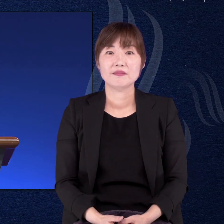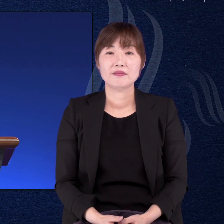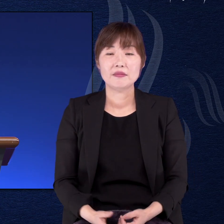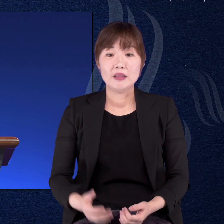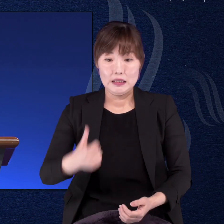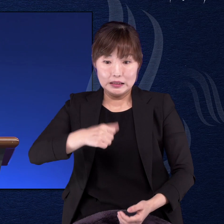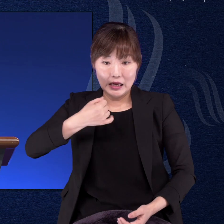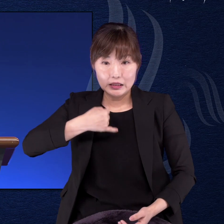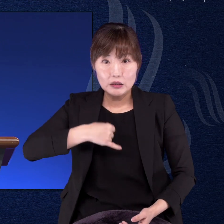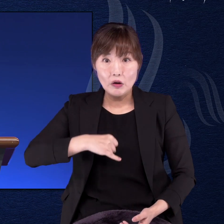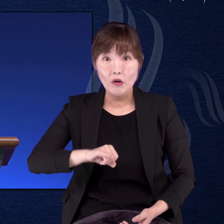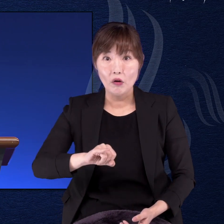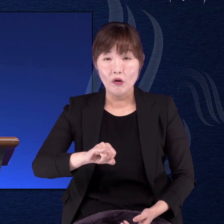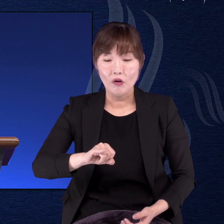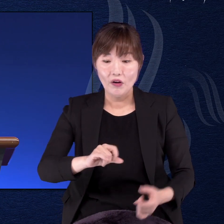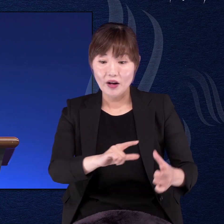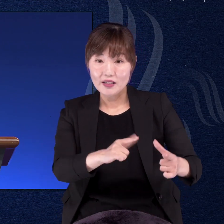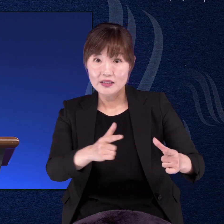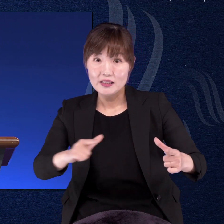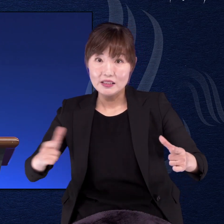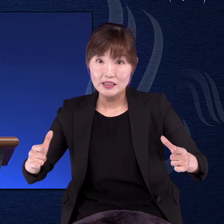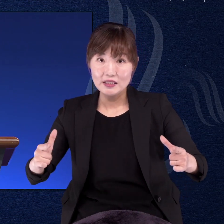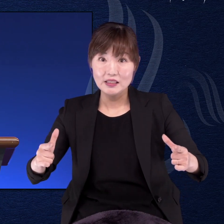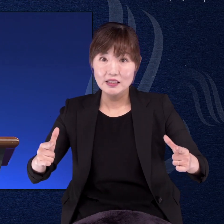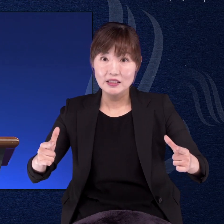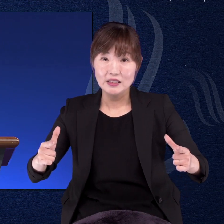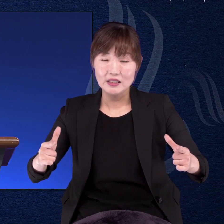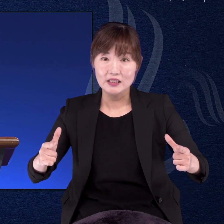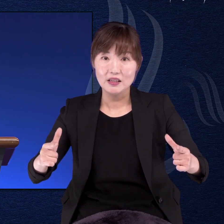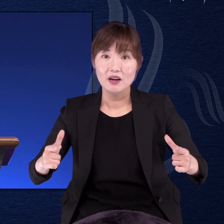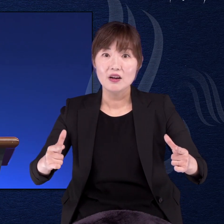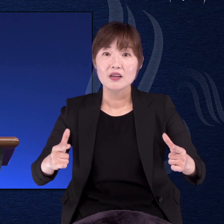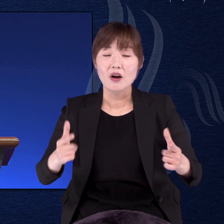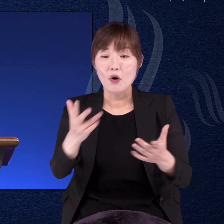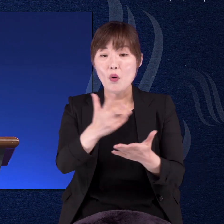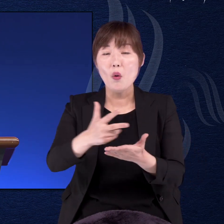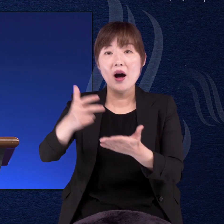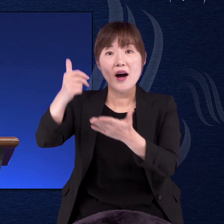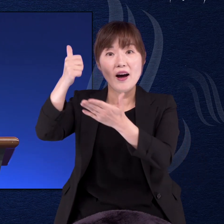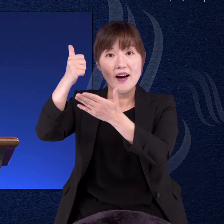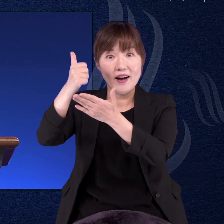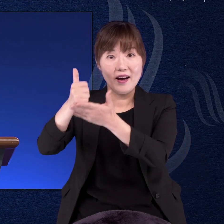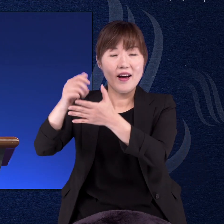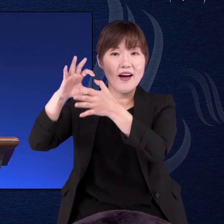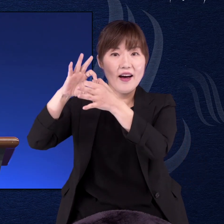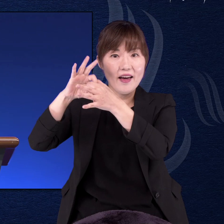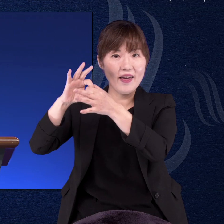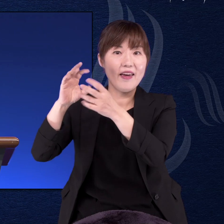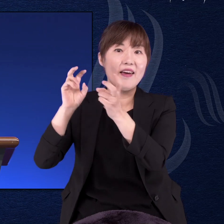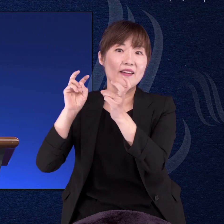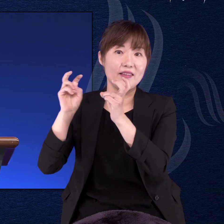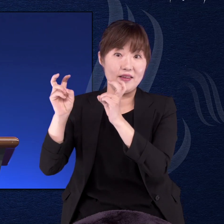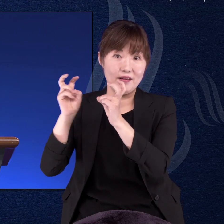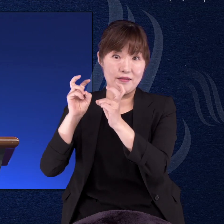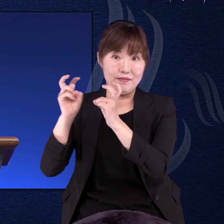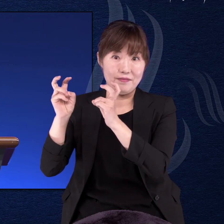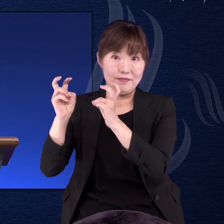여호와가 우리에게 주신 우리의 기업이다라고 안 했고, 보라, 자식들은 여호와의 기업이다라고